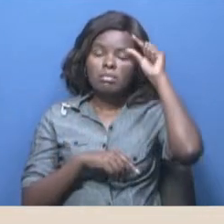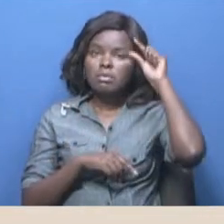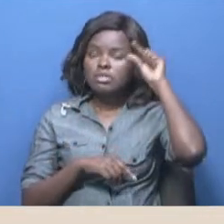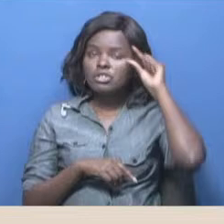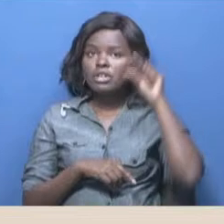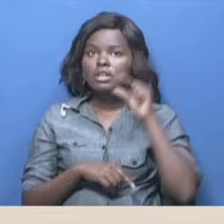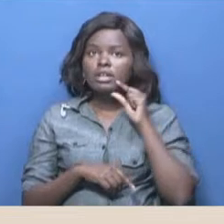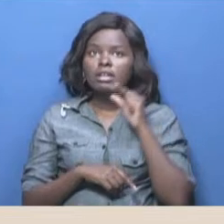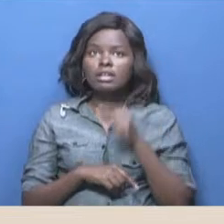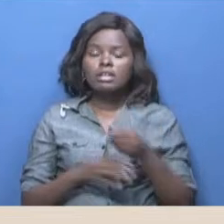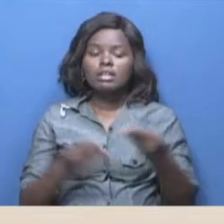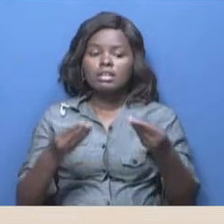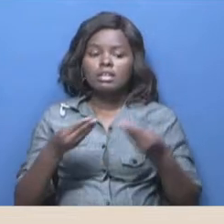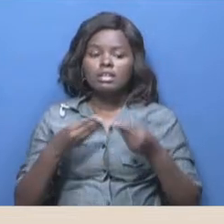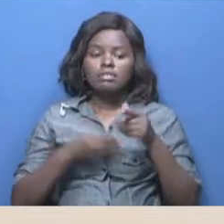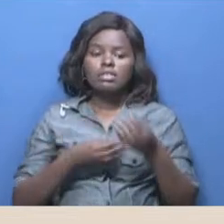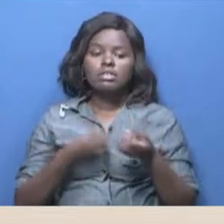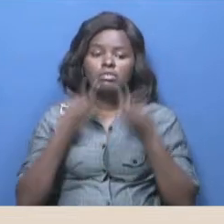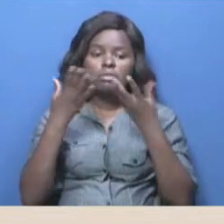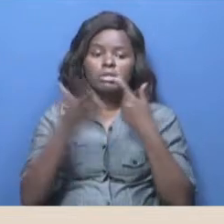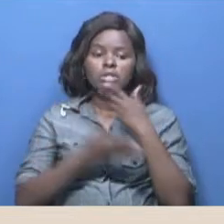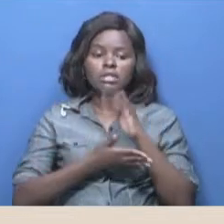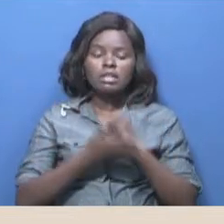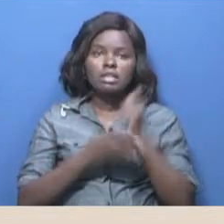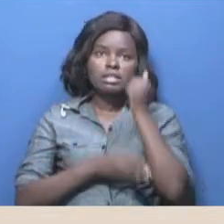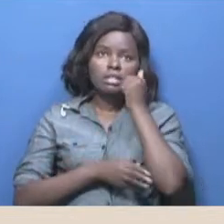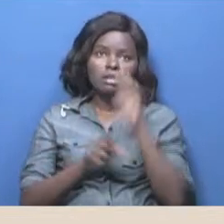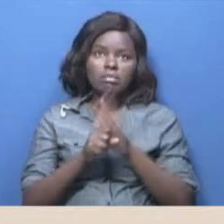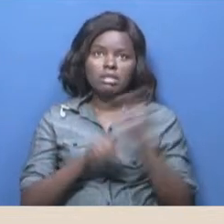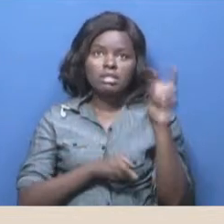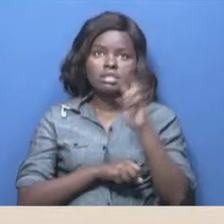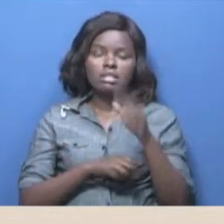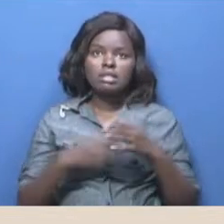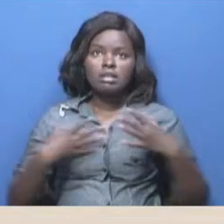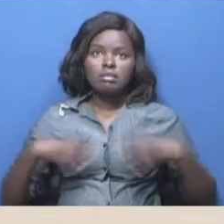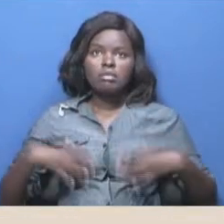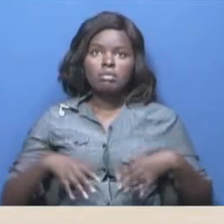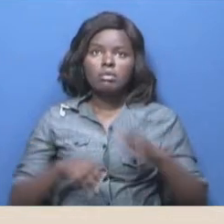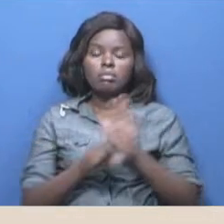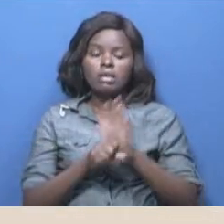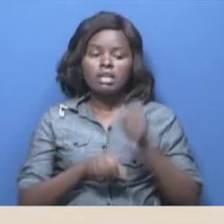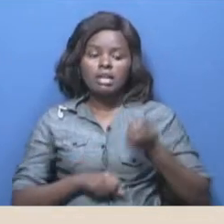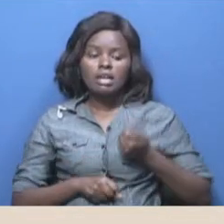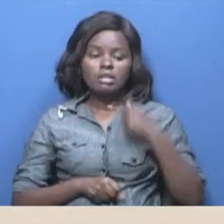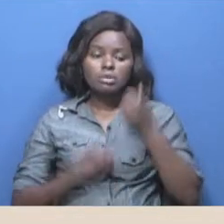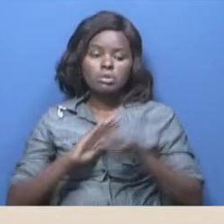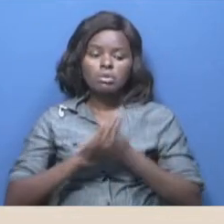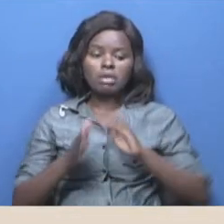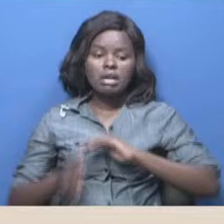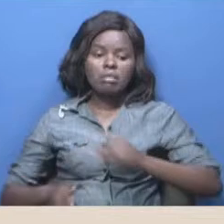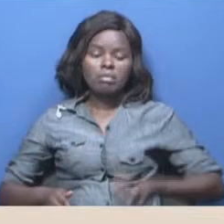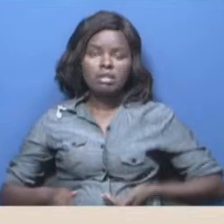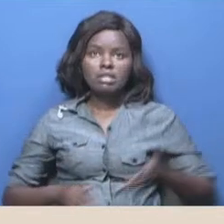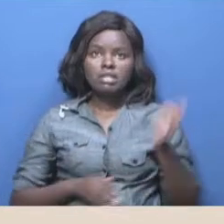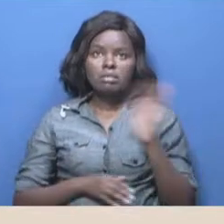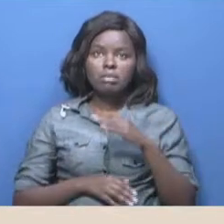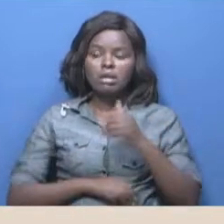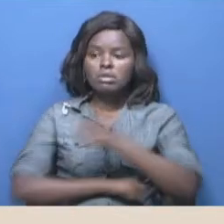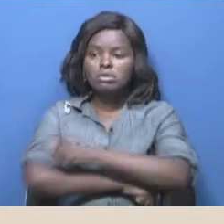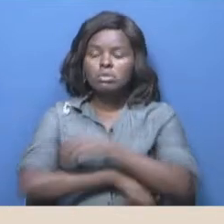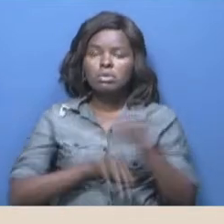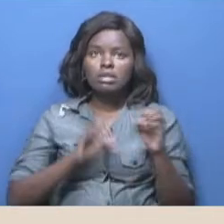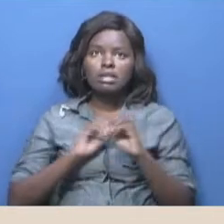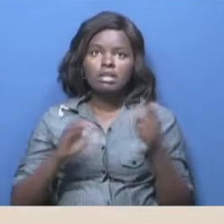Kobia no heanite ndeto ino akiuga ati nikieha kuona gicunje kinene kia airetu aria mohanda matishokaga guthie thukuru